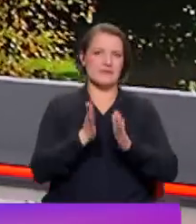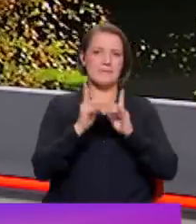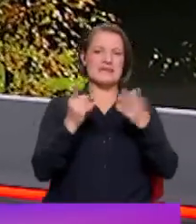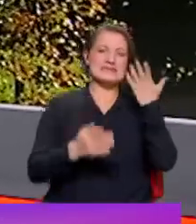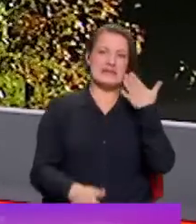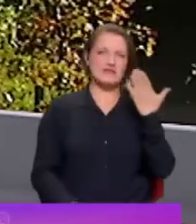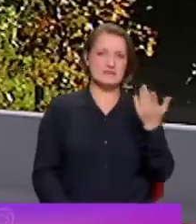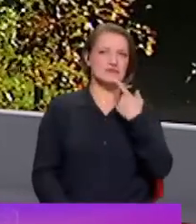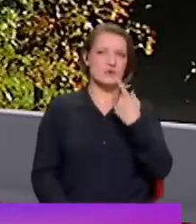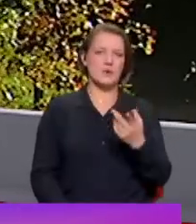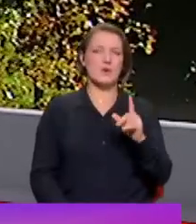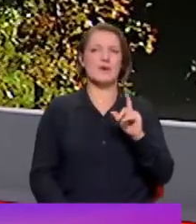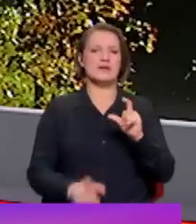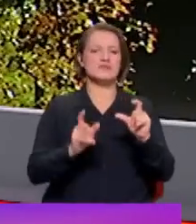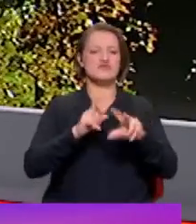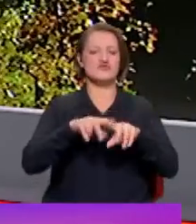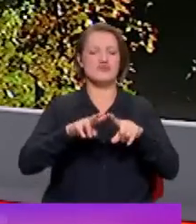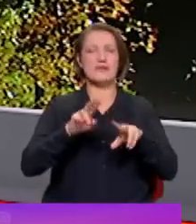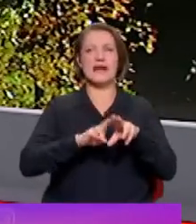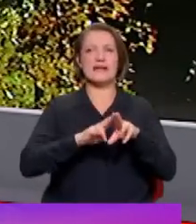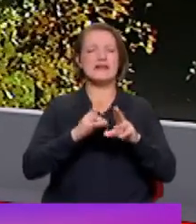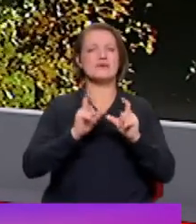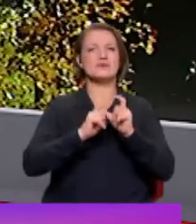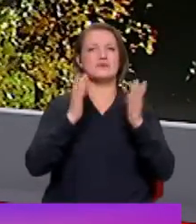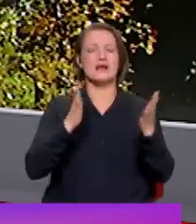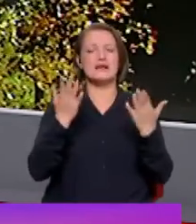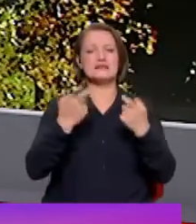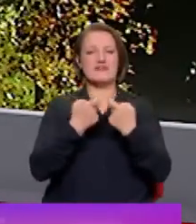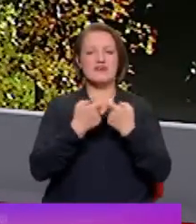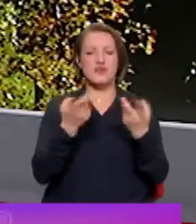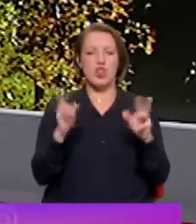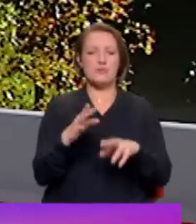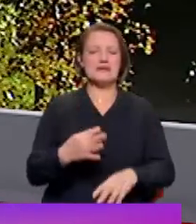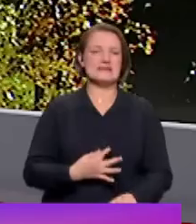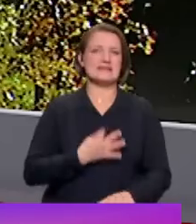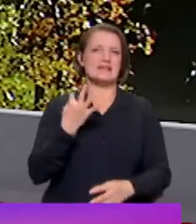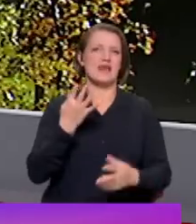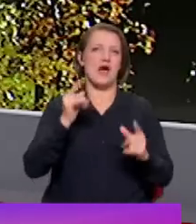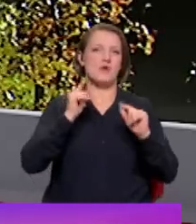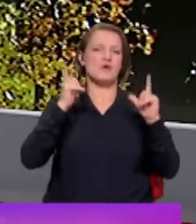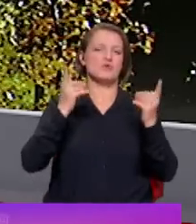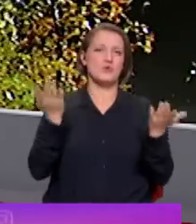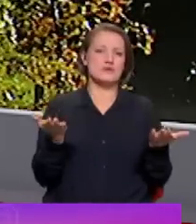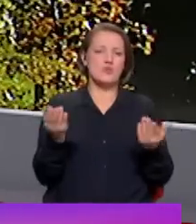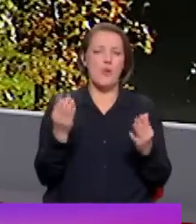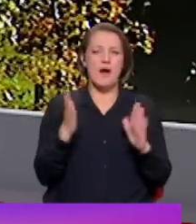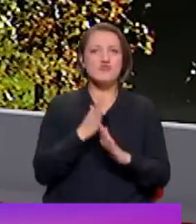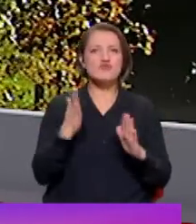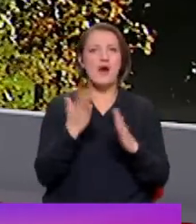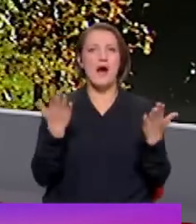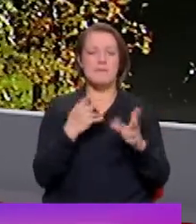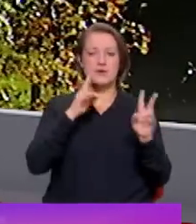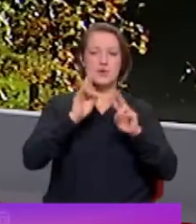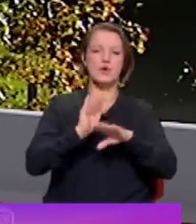izleyicimiz diyor ki Can kaynardağ günaydın yine Savaşı ölümü hissederek açıyoruz gözlerimizi çok acı ama görünenin